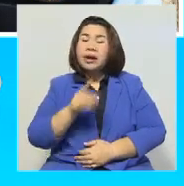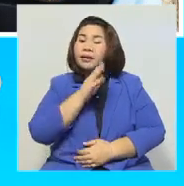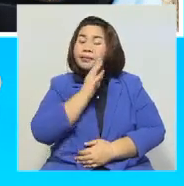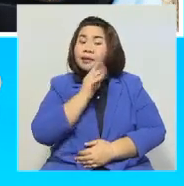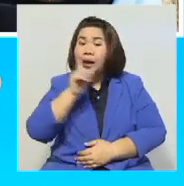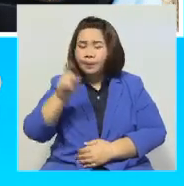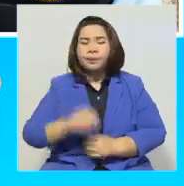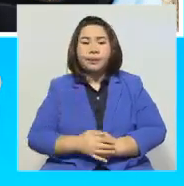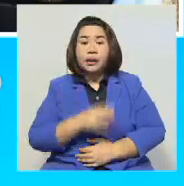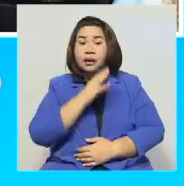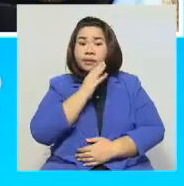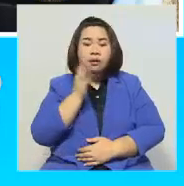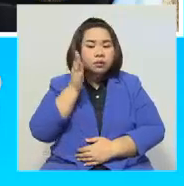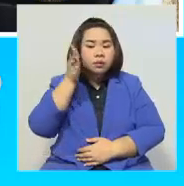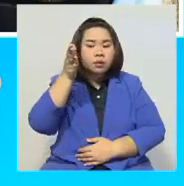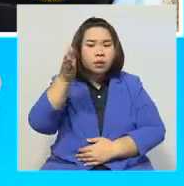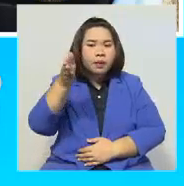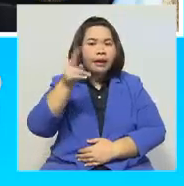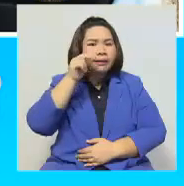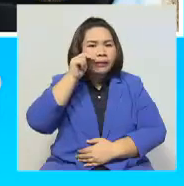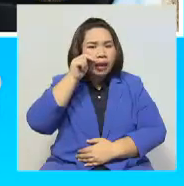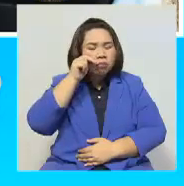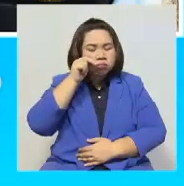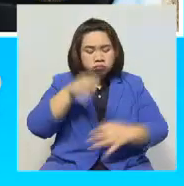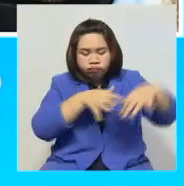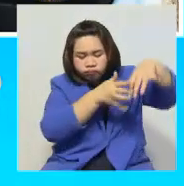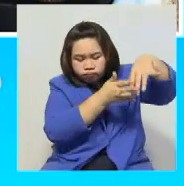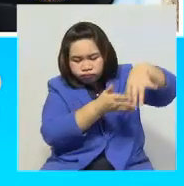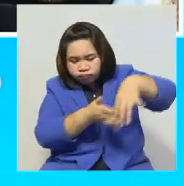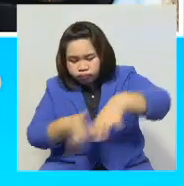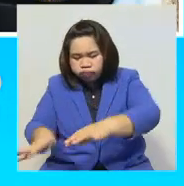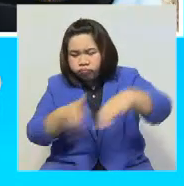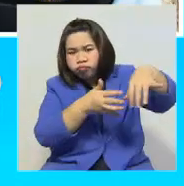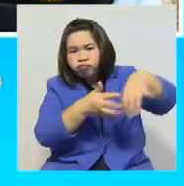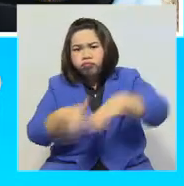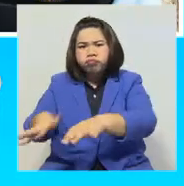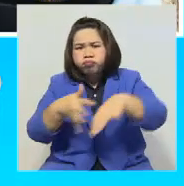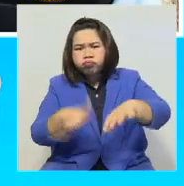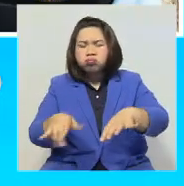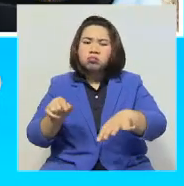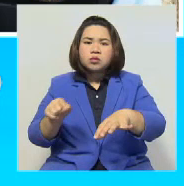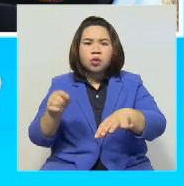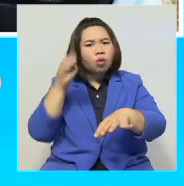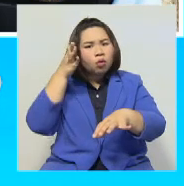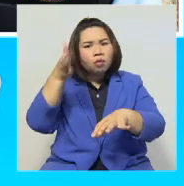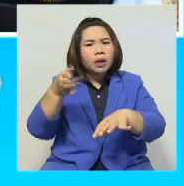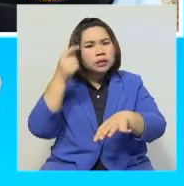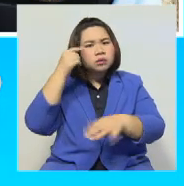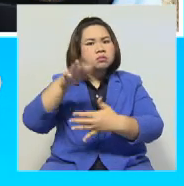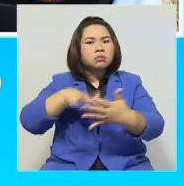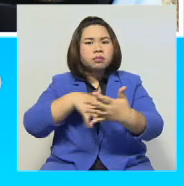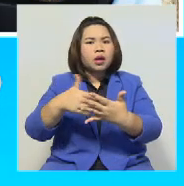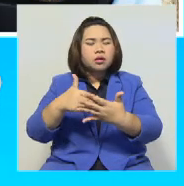แล้วถ้าหลังจากนี้เนี่ยการระบายน้ำจากเรือผลักดันน้ำได้ผลดีแบบนี้แล้วน้ำยังไหลเชี่ยวแบบนี้เนี่ยเราเตรียม